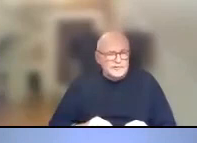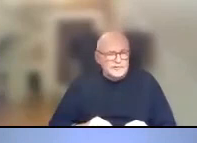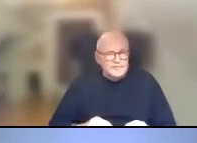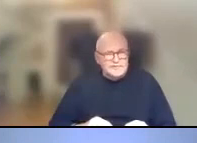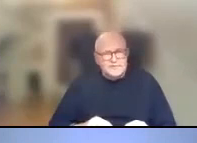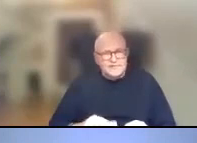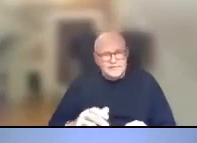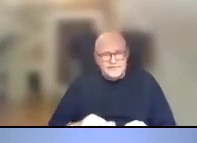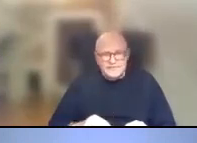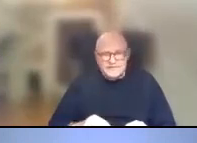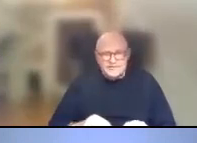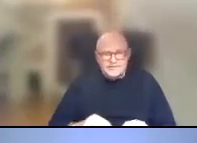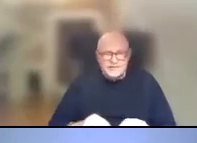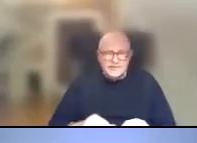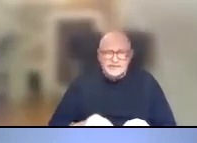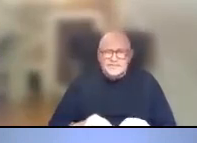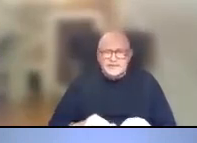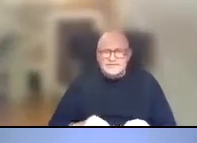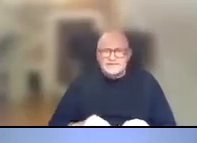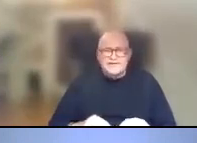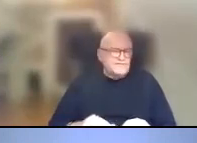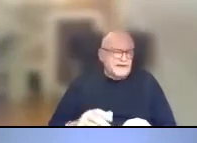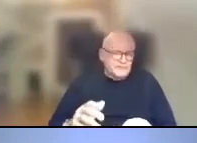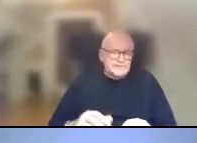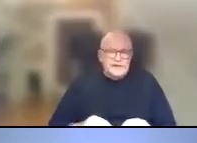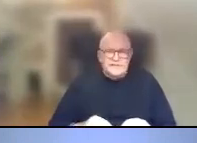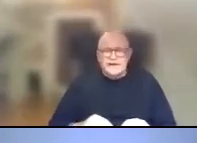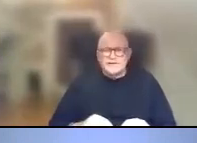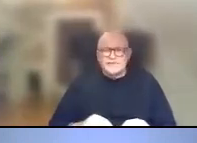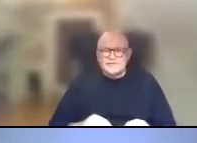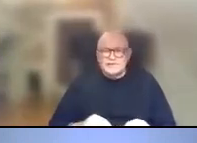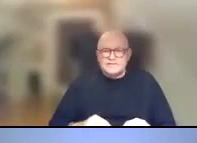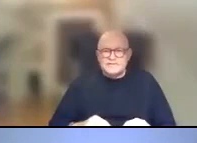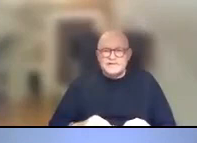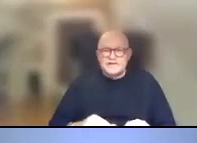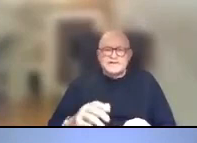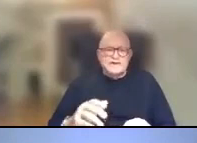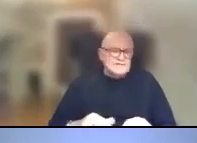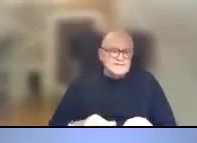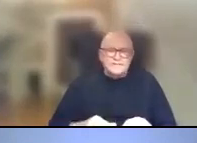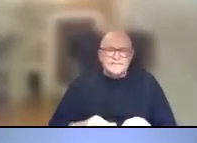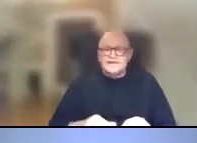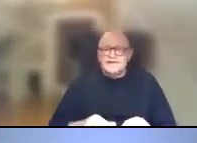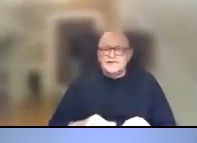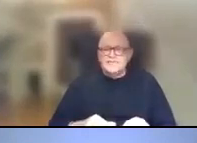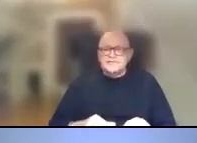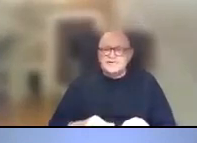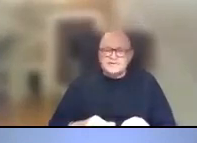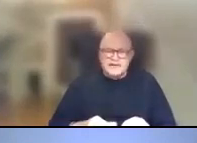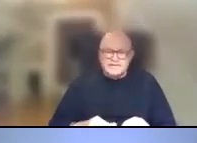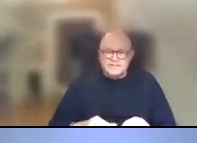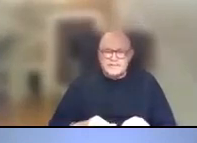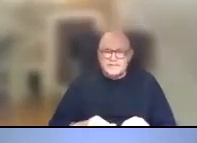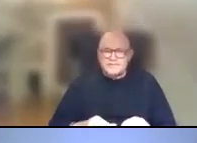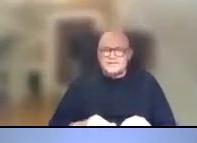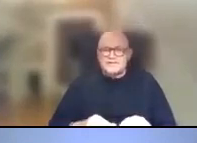Protokoll des Betriebsrates festgestellt, dass die Gefährdung der Abteilung, so hieß es, ja des gesamten Klinikums nicht